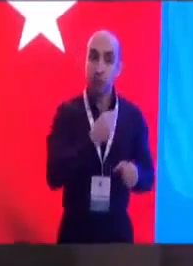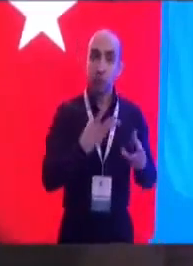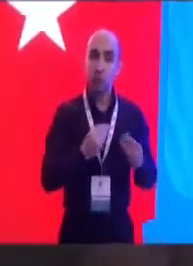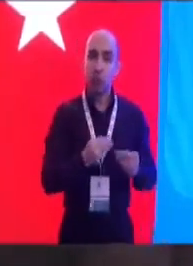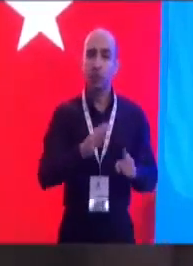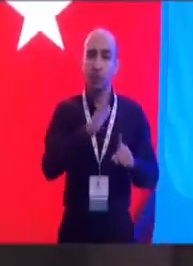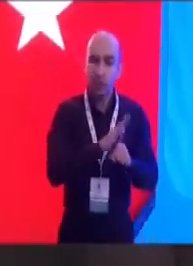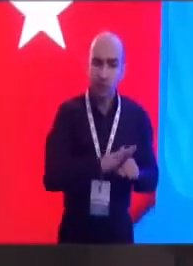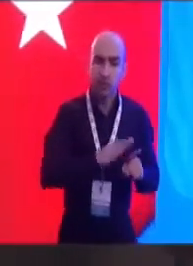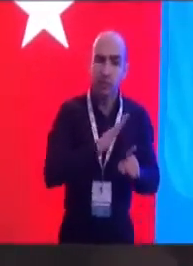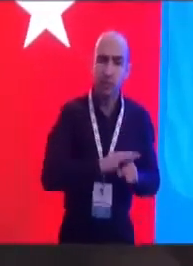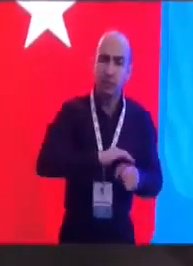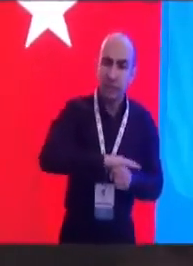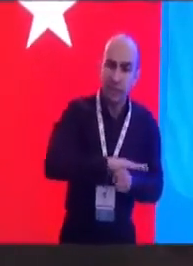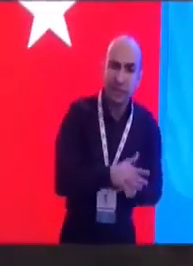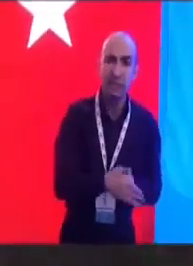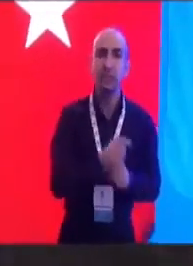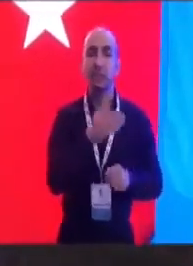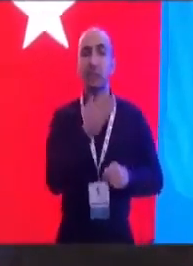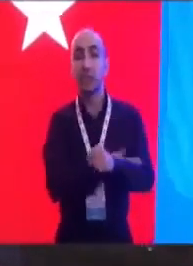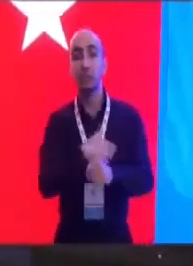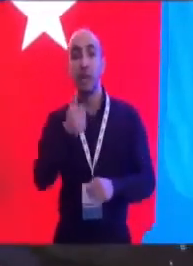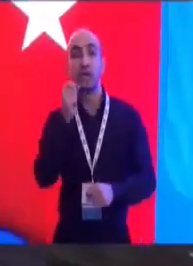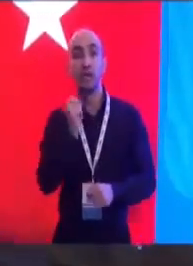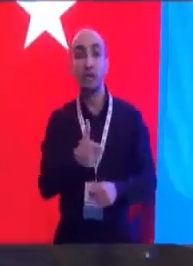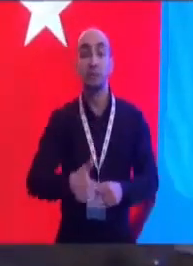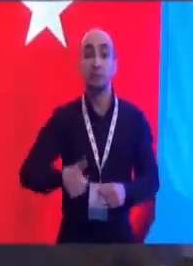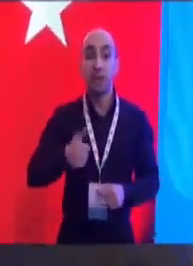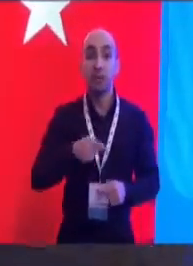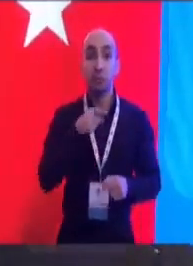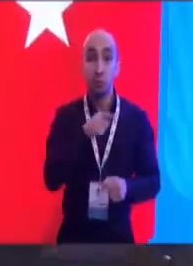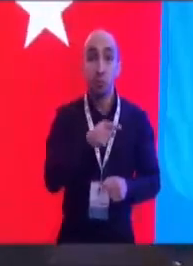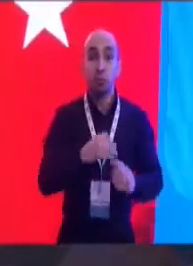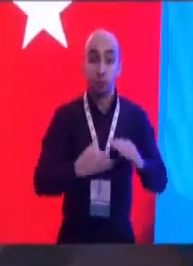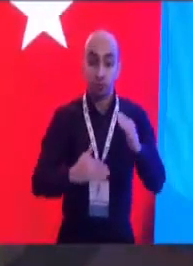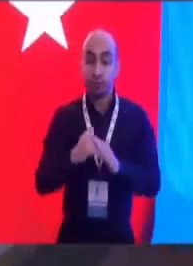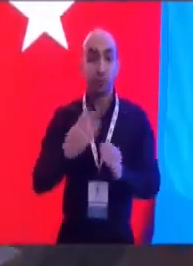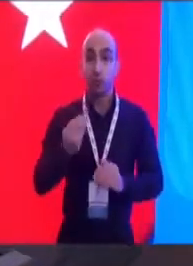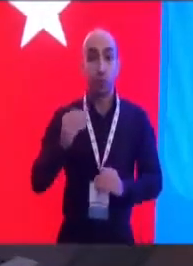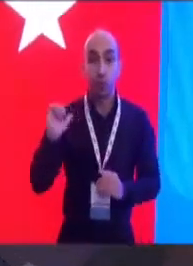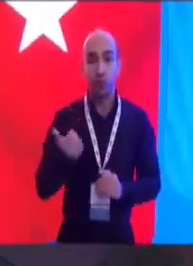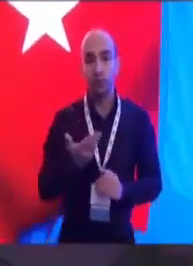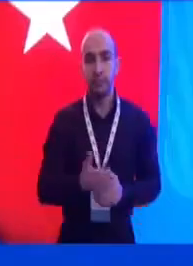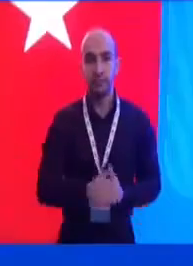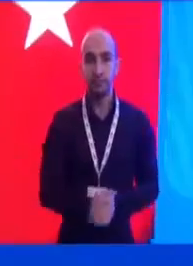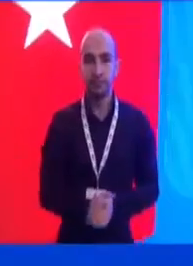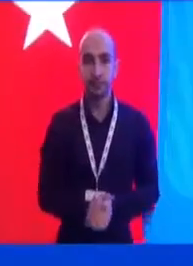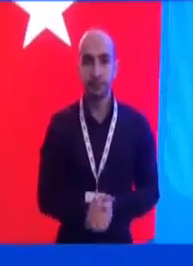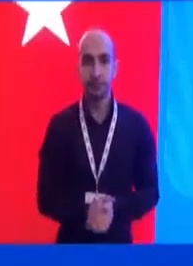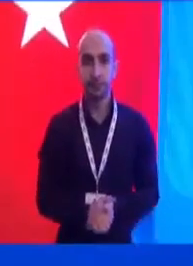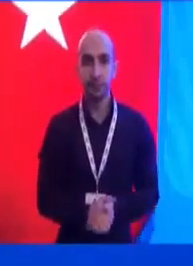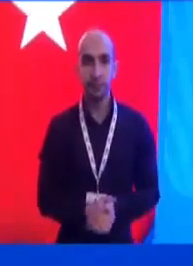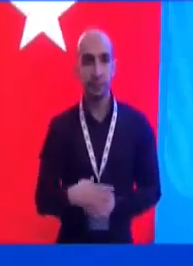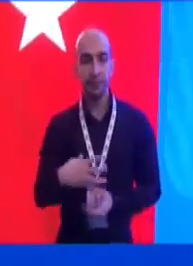ısrarcı oluyoruz. İl başkanlarımızın, ilçe başkanlarımızın bu rakamları tutturmaları konusunda. Evet,